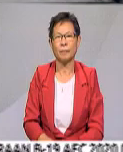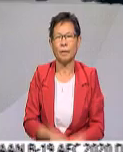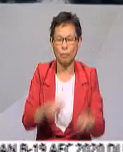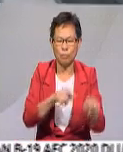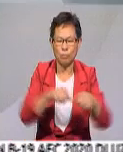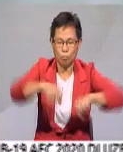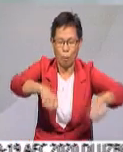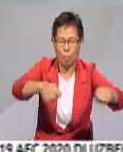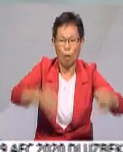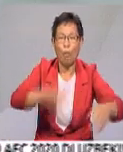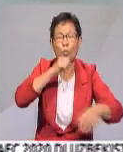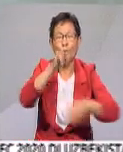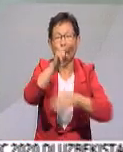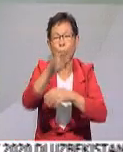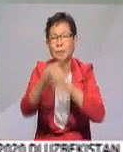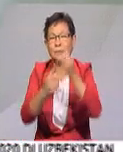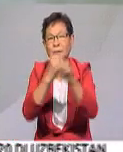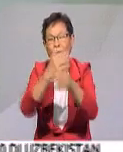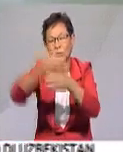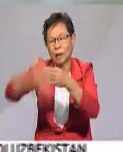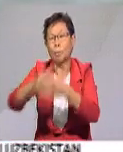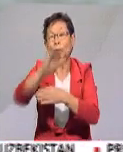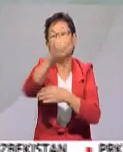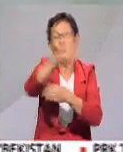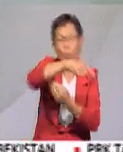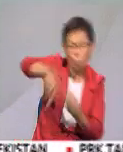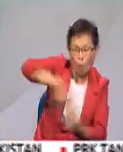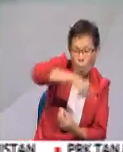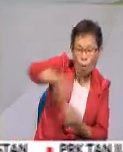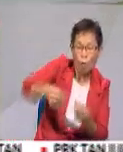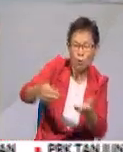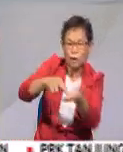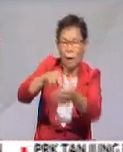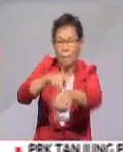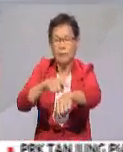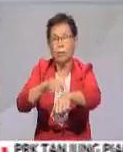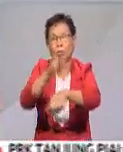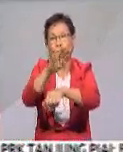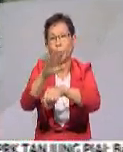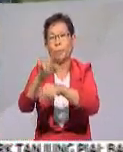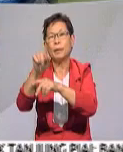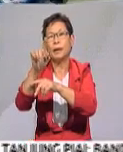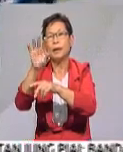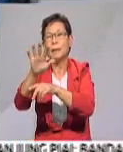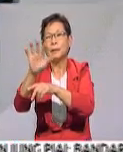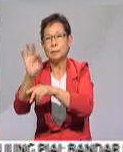Pelumba berusia 26 tahun itu menamatkan 10 pusingan dengan catatan masa 25 minit